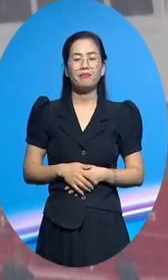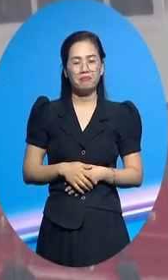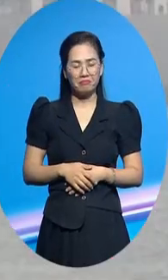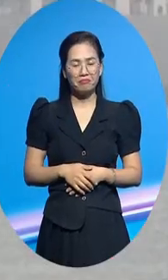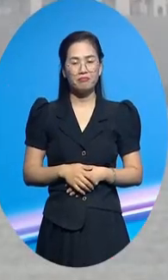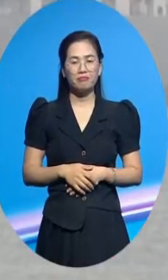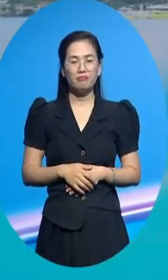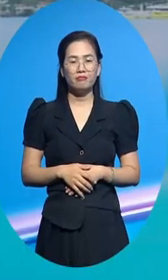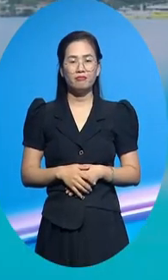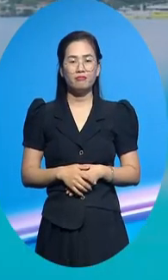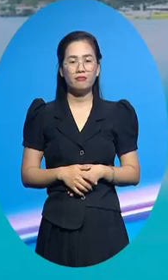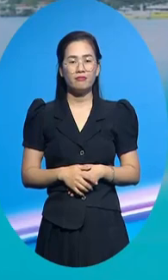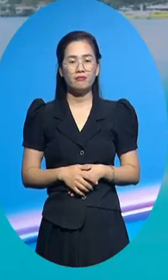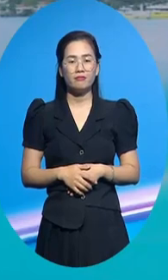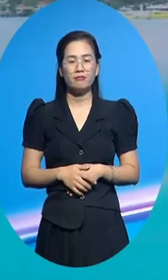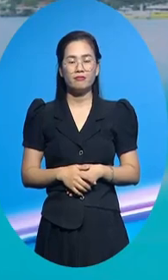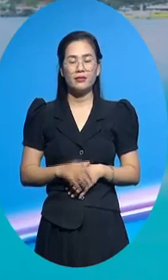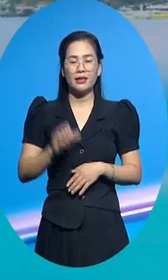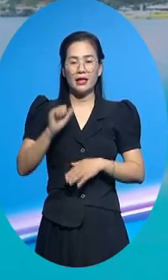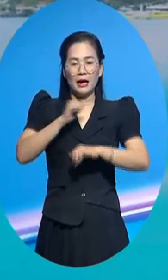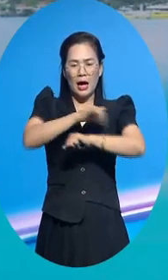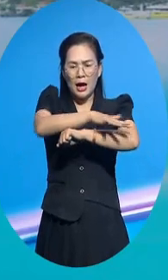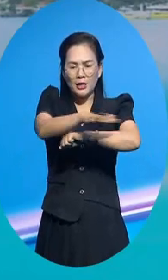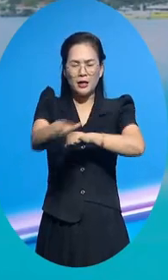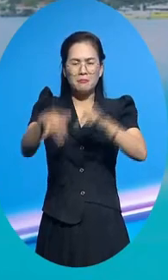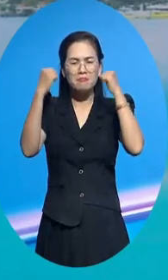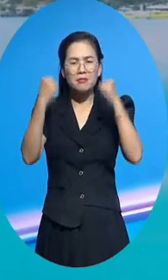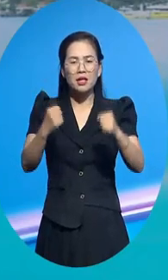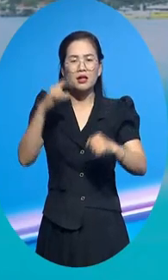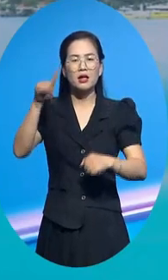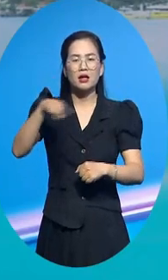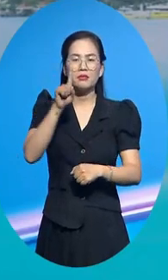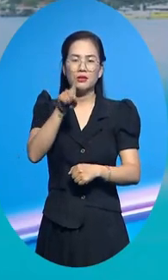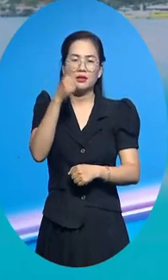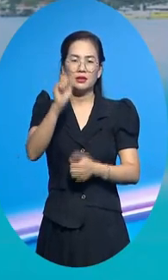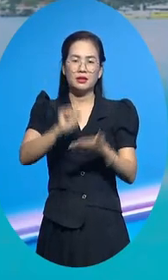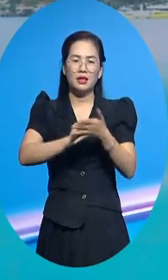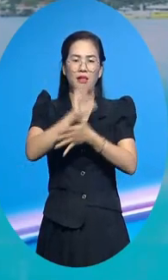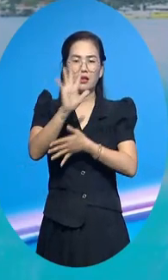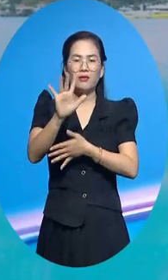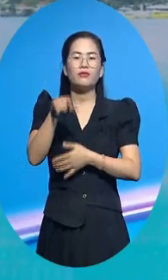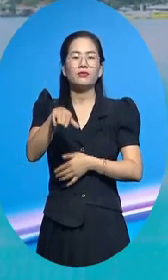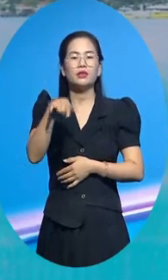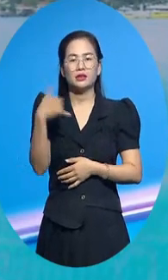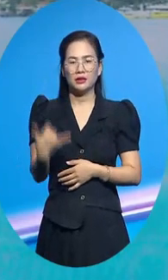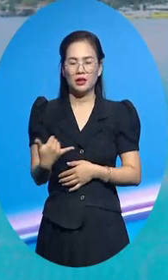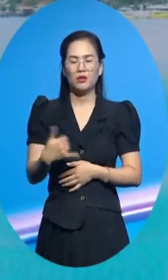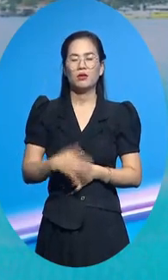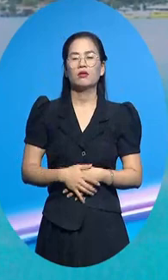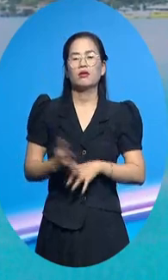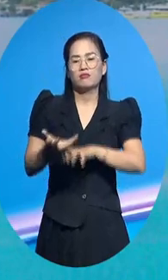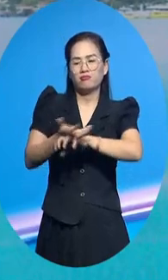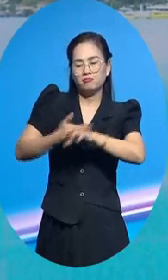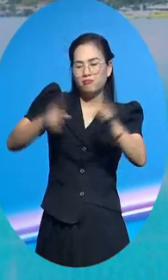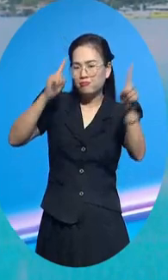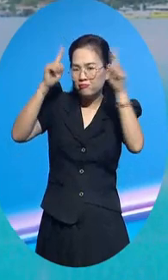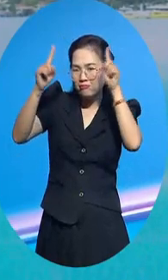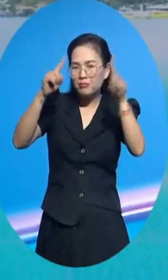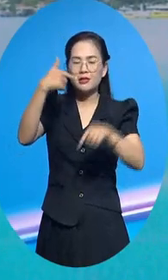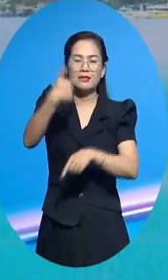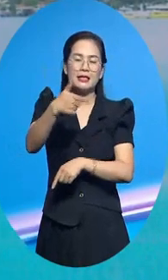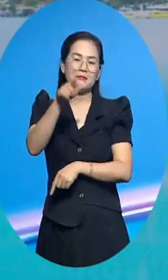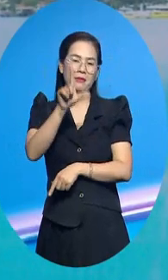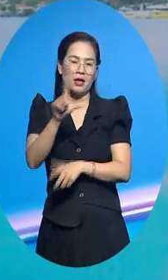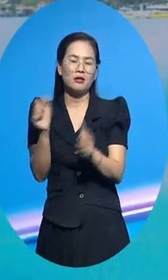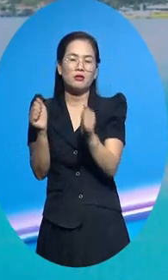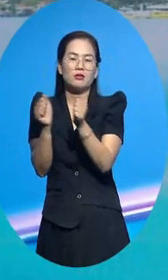này. An ninh được siết chặt vào hôm nay 19 tháng 5, trước thềm chuyến thăm của lãnh đạo các nền kinh tế hàng đầu thế giới G7